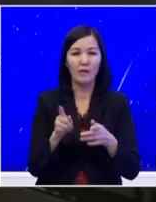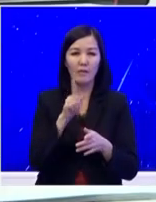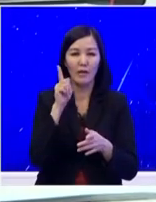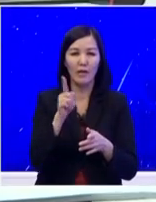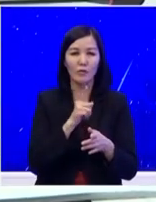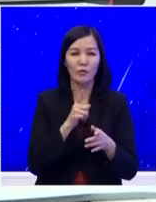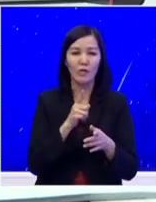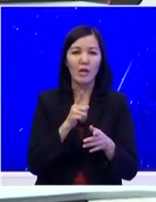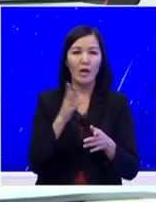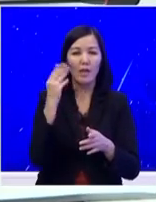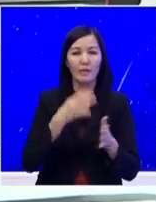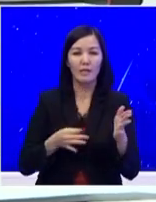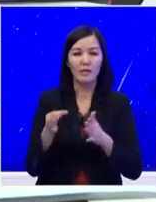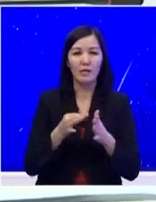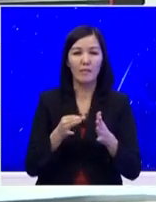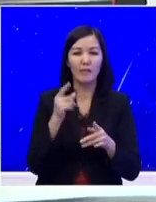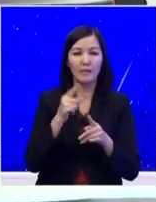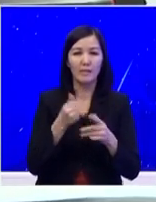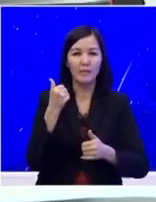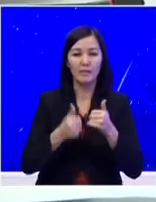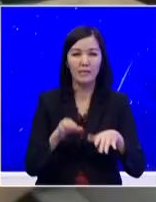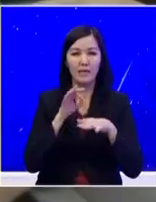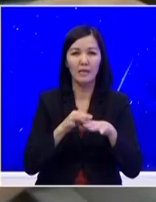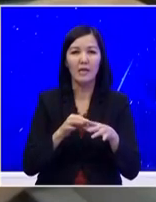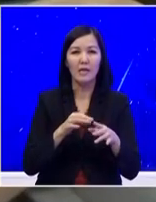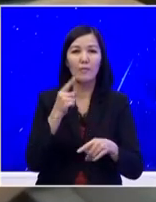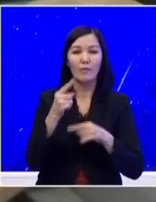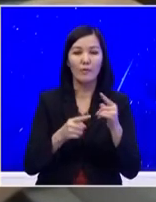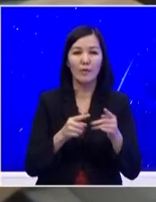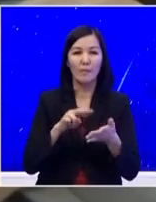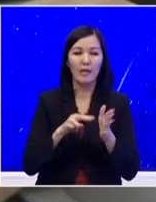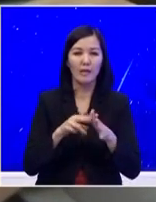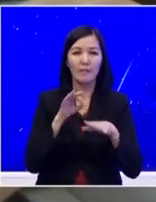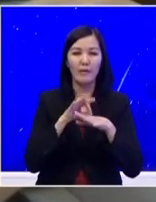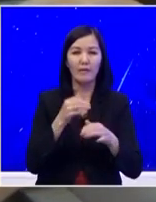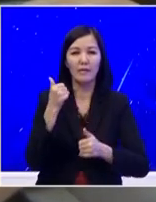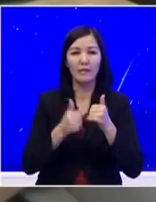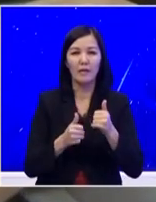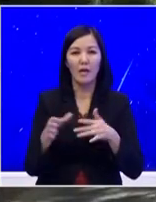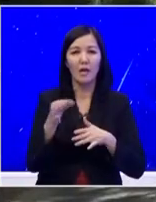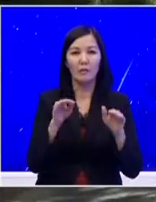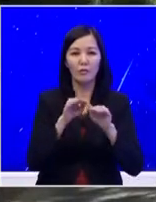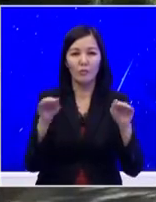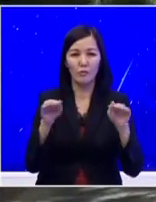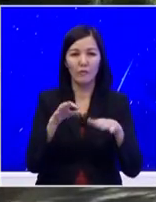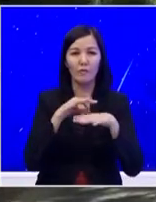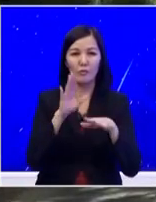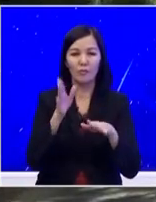молодежи Алматинской области. По их словам, состязание будет проходить и впредь в планах проведения соревнований на областном уровне.